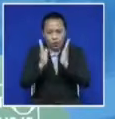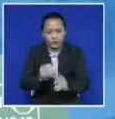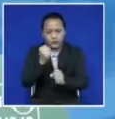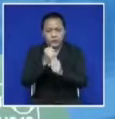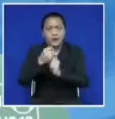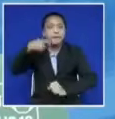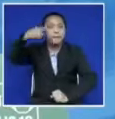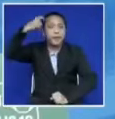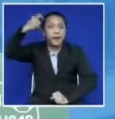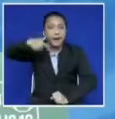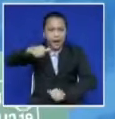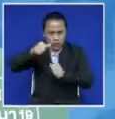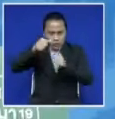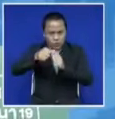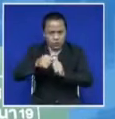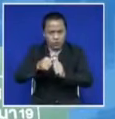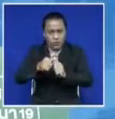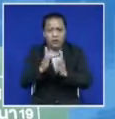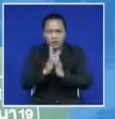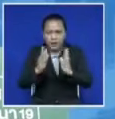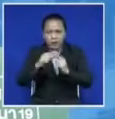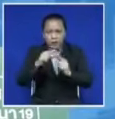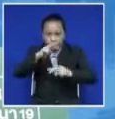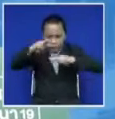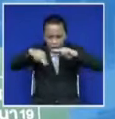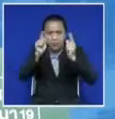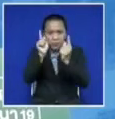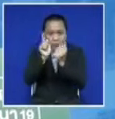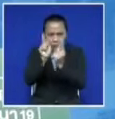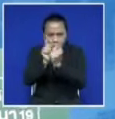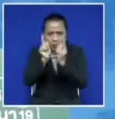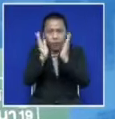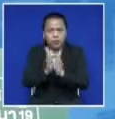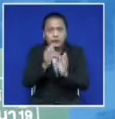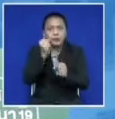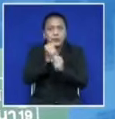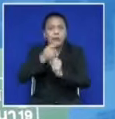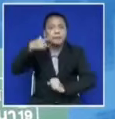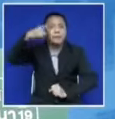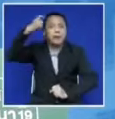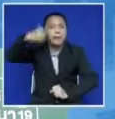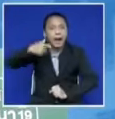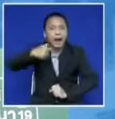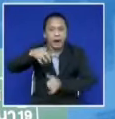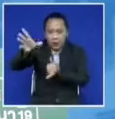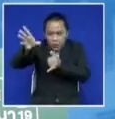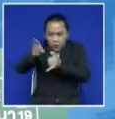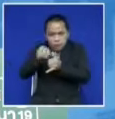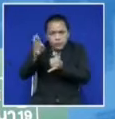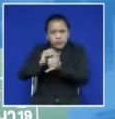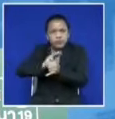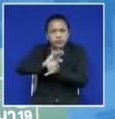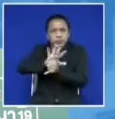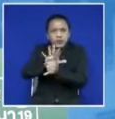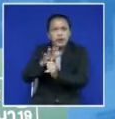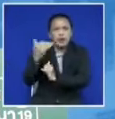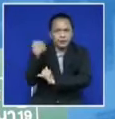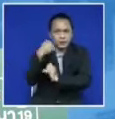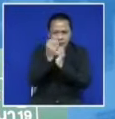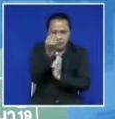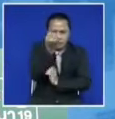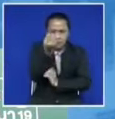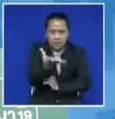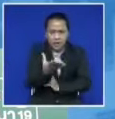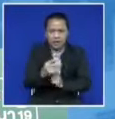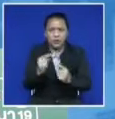าที่อยู่จำนวนมากนะครับเราก็เข้าไปตรวจนะครับก็พบว่านะครับมีผู้ติดเชื อยู่จำนวนมาก